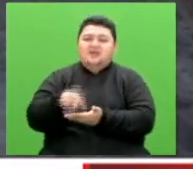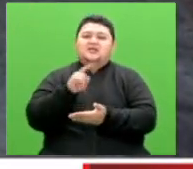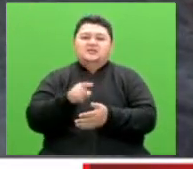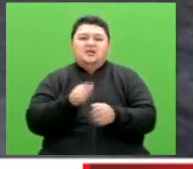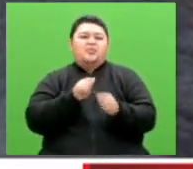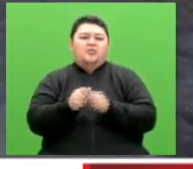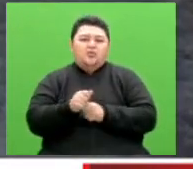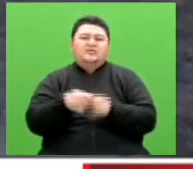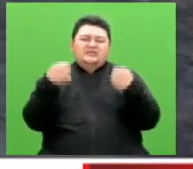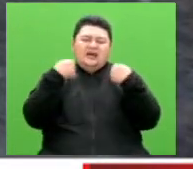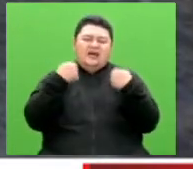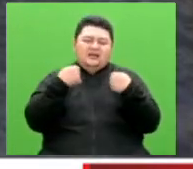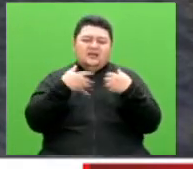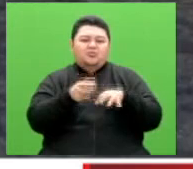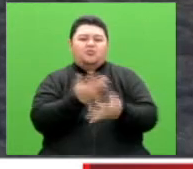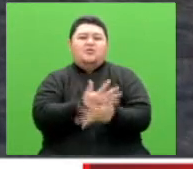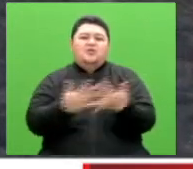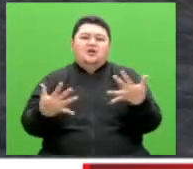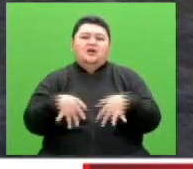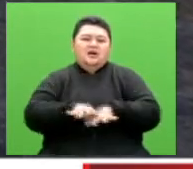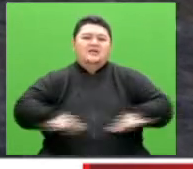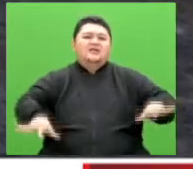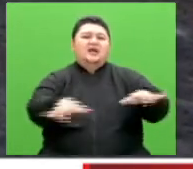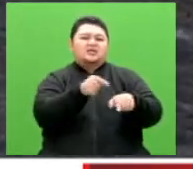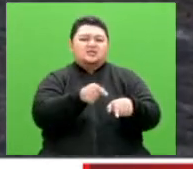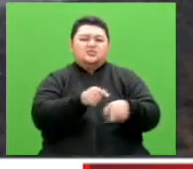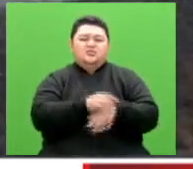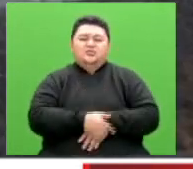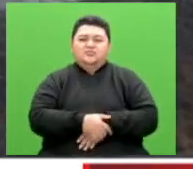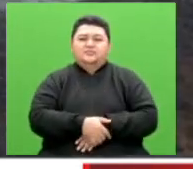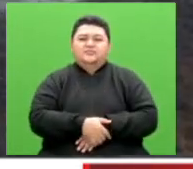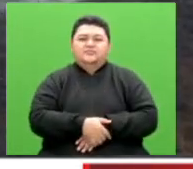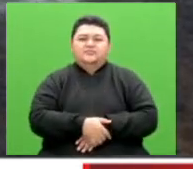berdampak terhadap kesehatan warga yang tinggal berdekatan dengan TPA.